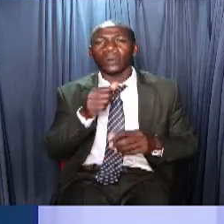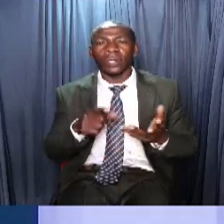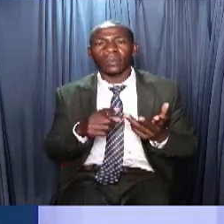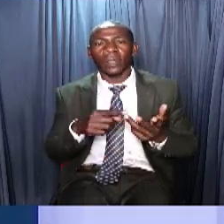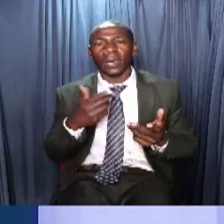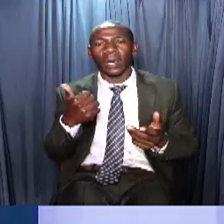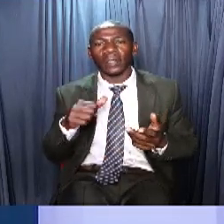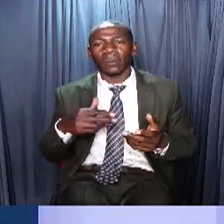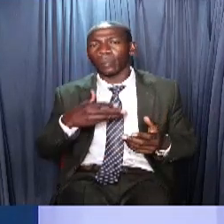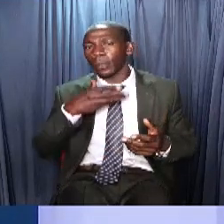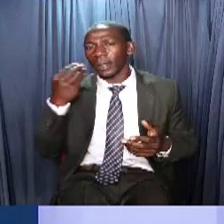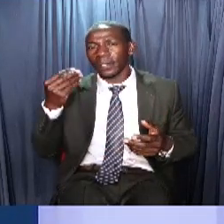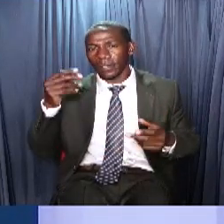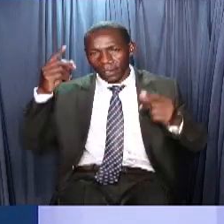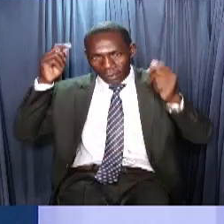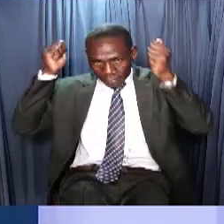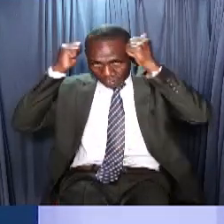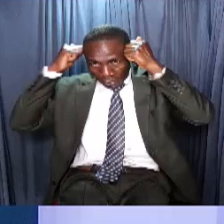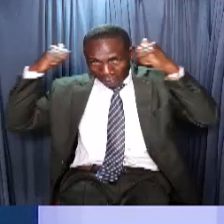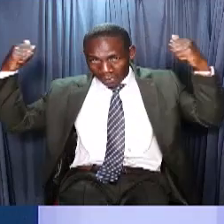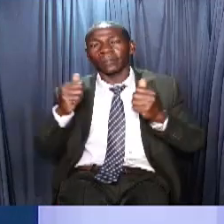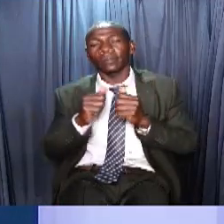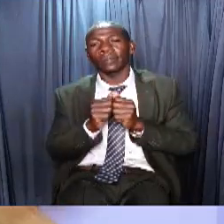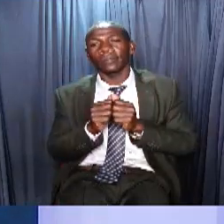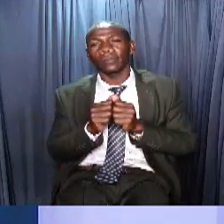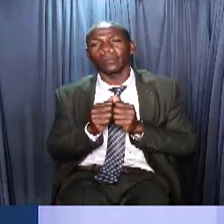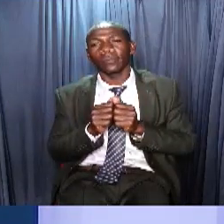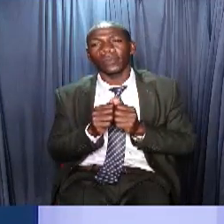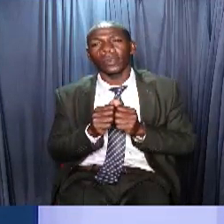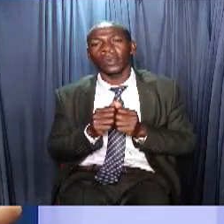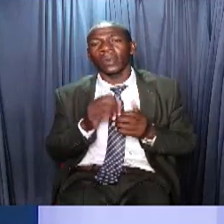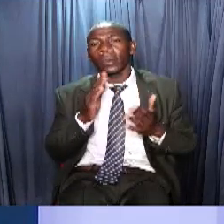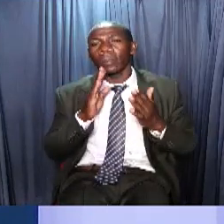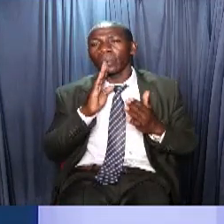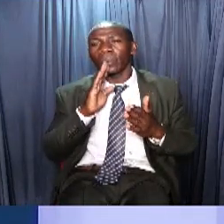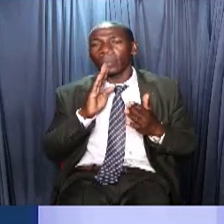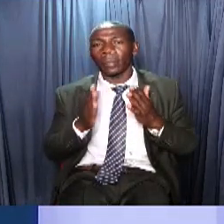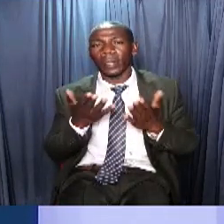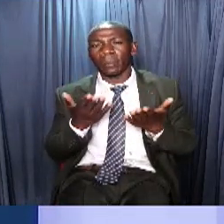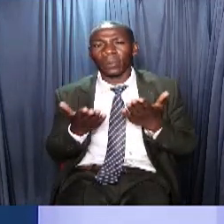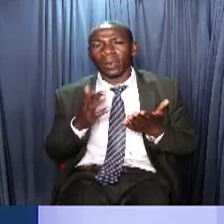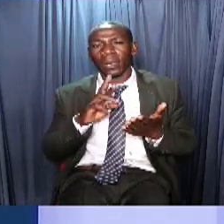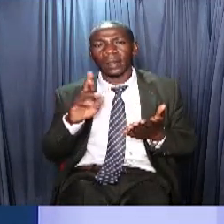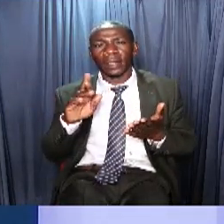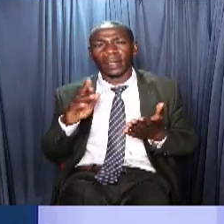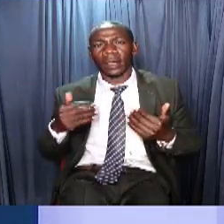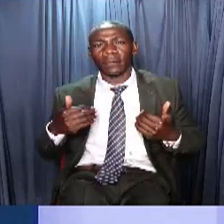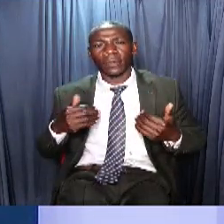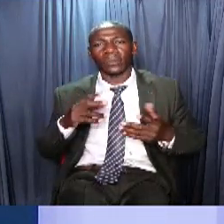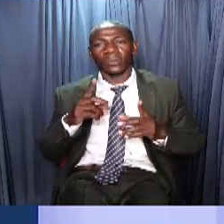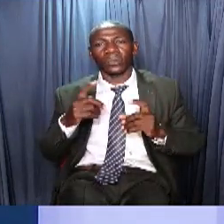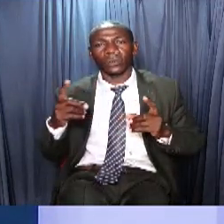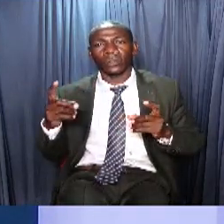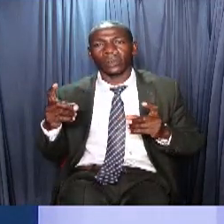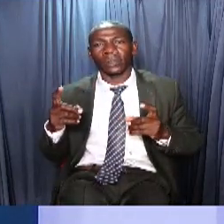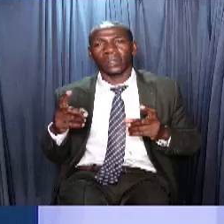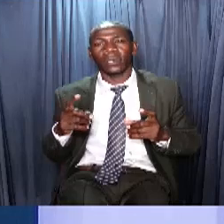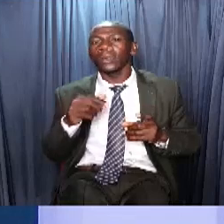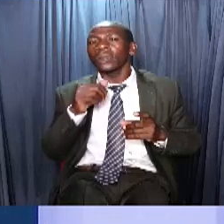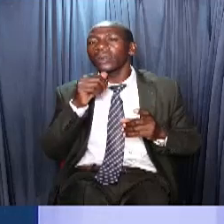Not esteeming other people. Kiburi cha uzima. Pride of life. Na unaweza kuwa uko huko na mambo hayo uko nayo. And you may be here having all that stuff with you. Na hata